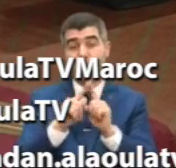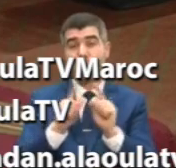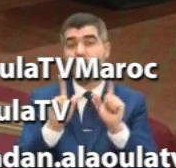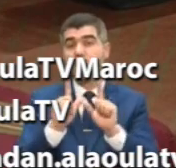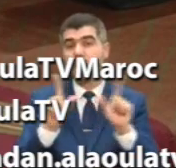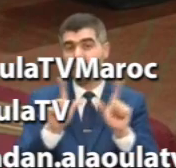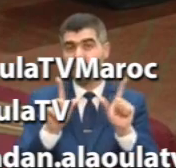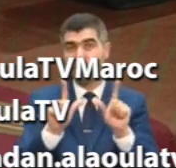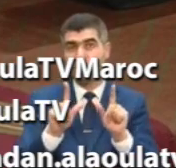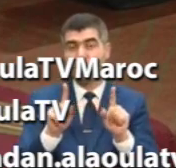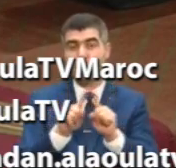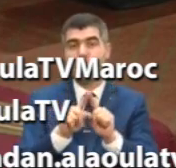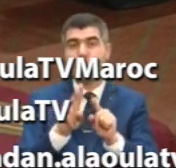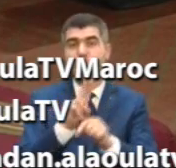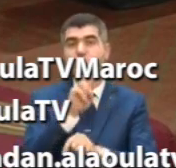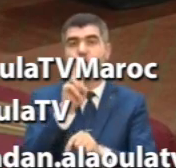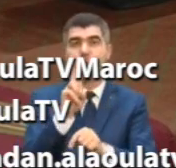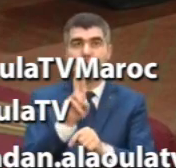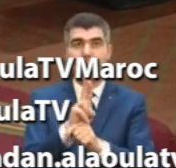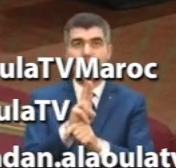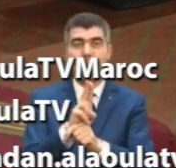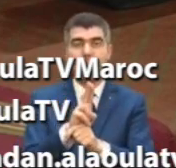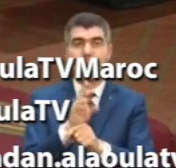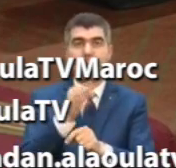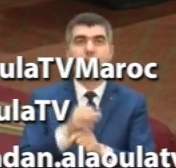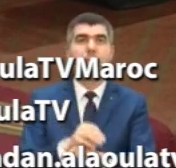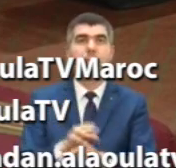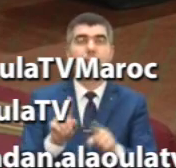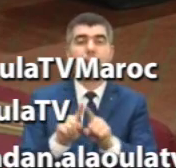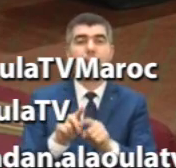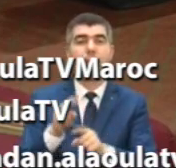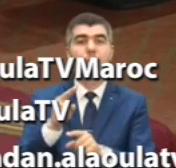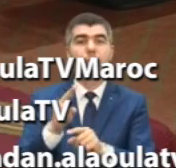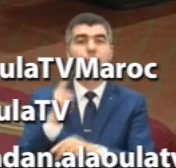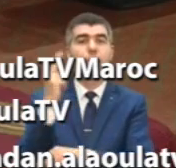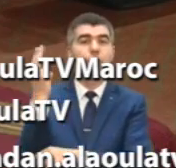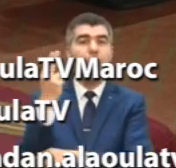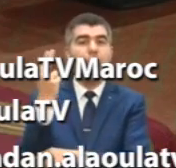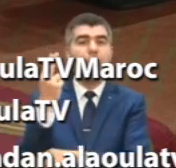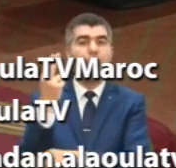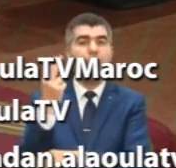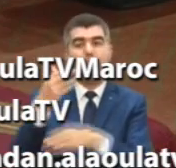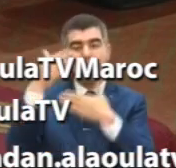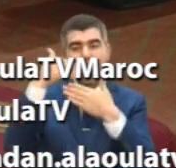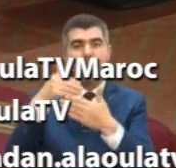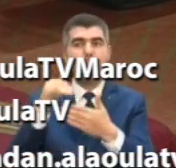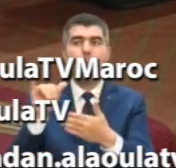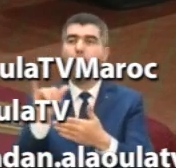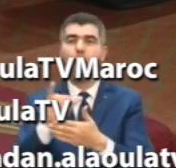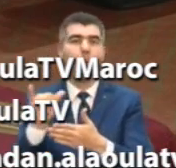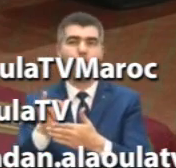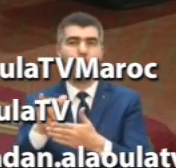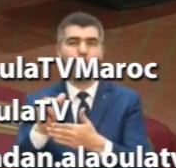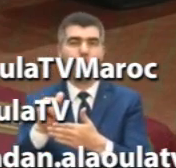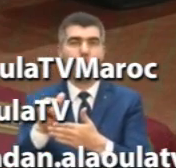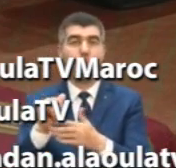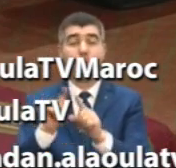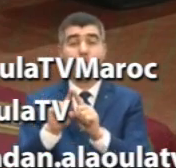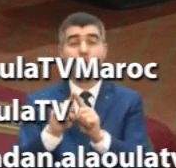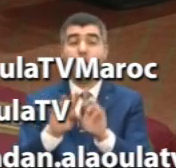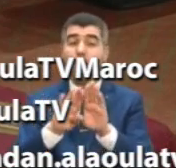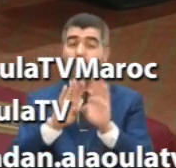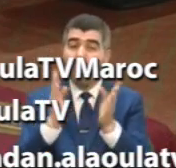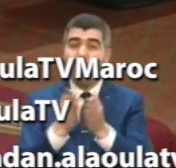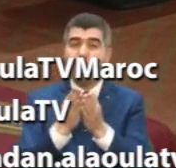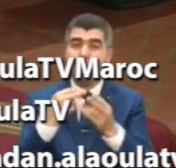هو الجواب عن سؤال كبير جدا وهو الجامعة المغربية إلى أين، وفي سياق تشخيص وضعية الجامعة المغربية